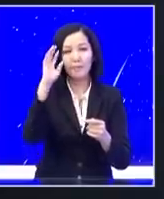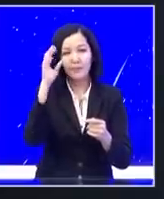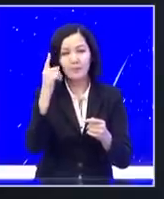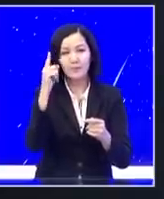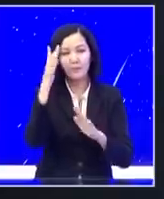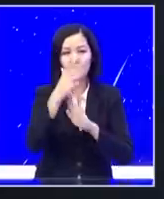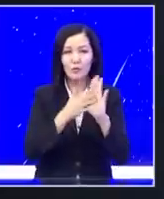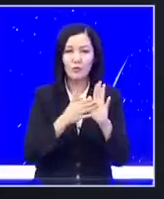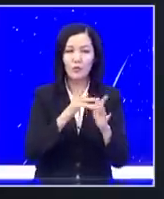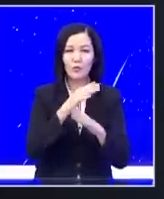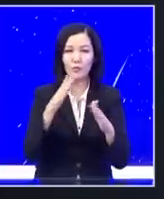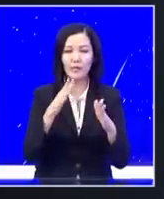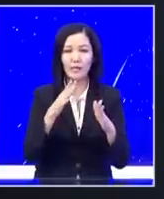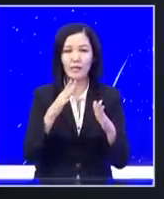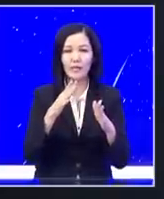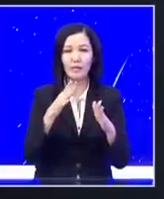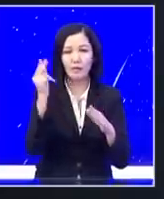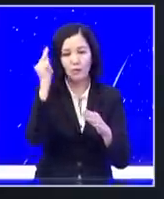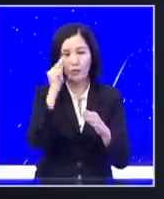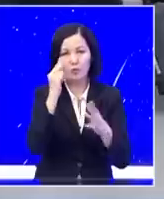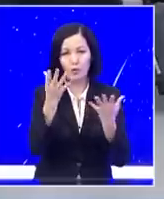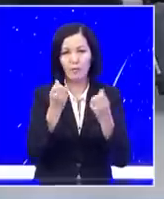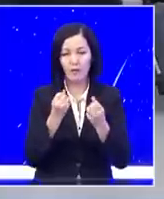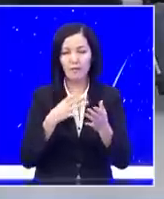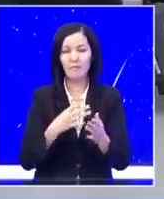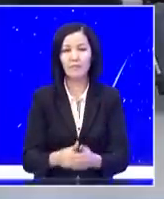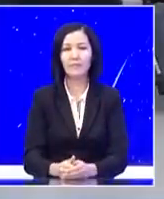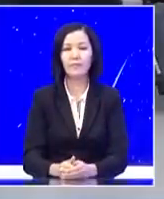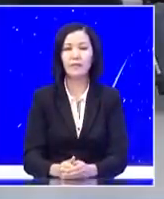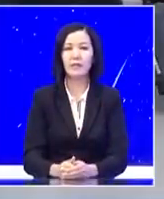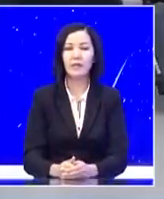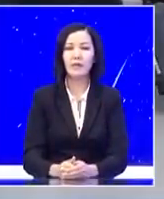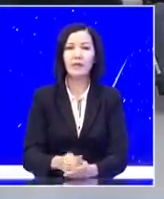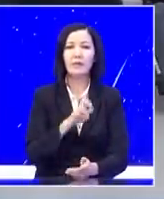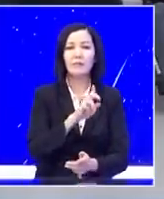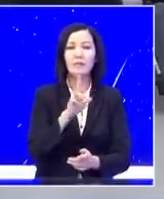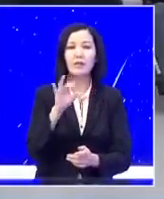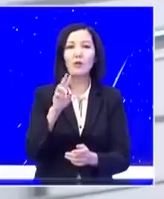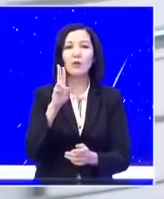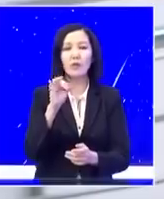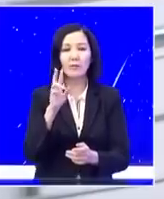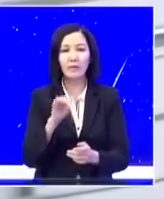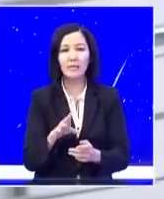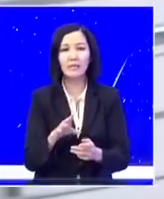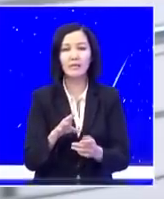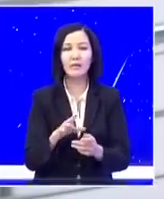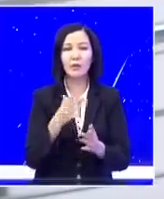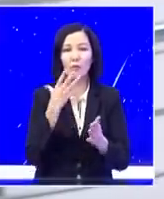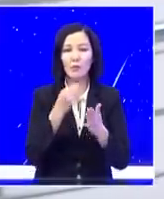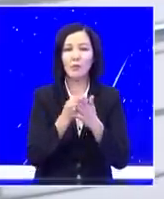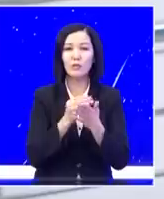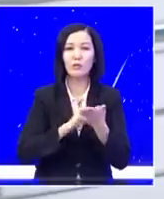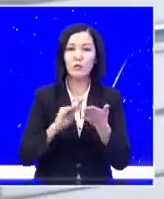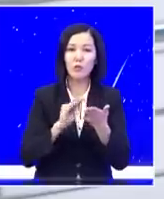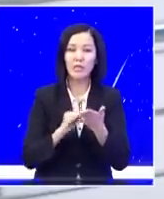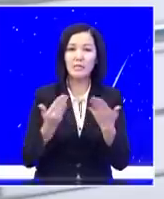қатысты көптеген мәселелерді үйрендім. Арда азамат адамдықтың да, мамандықтың да биігіне шыға білді.